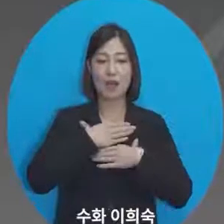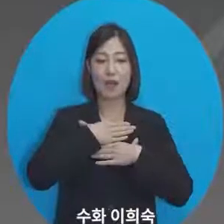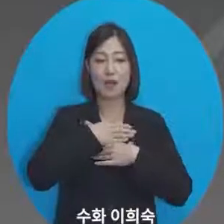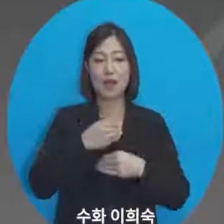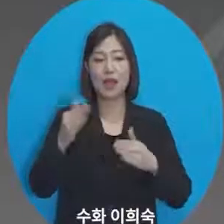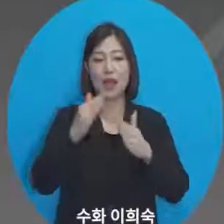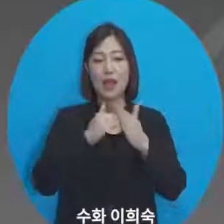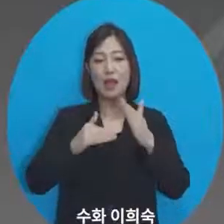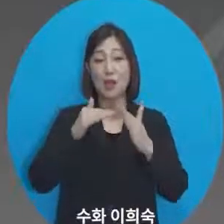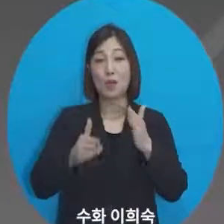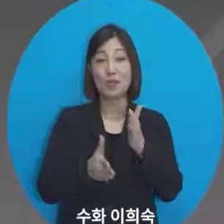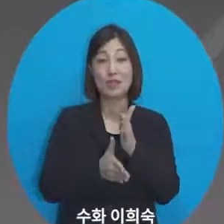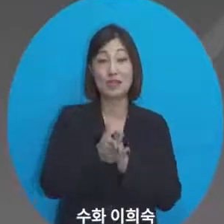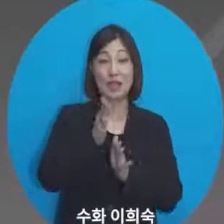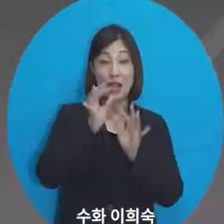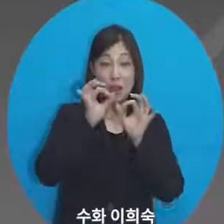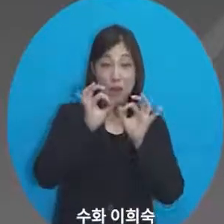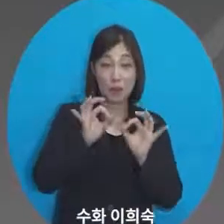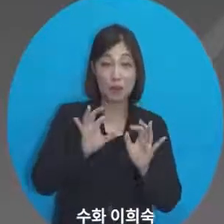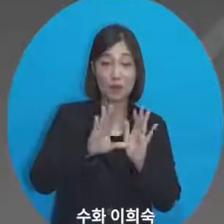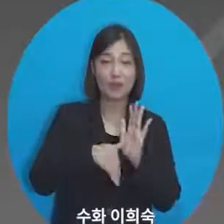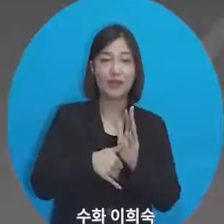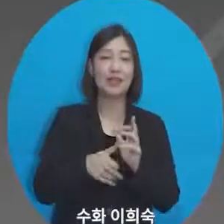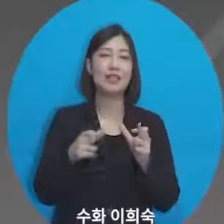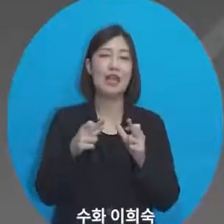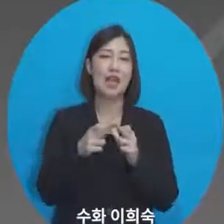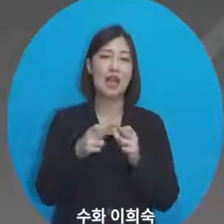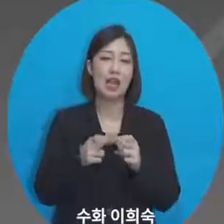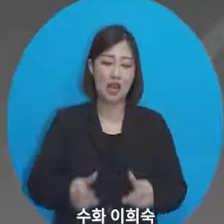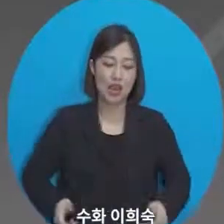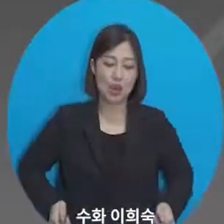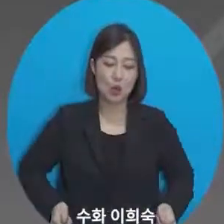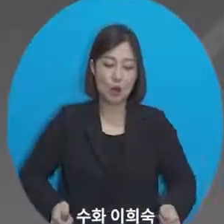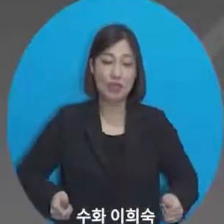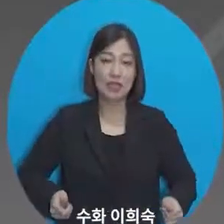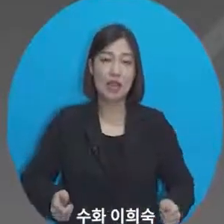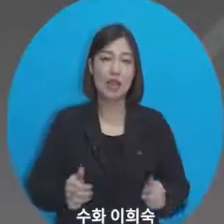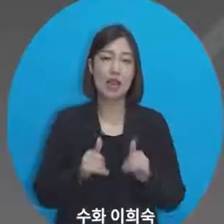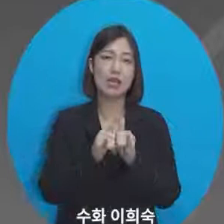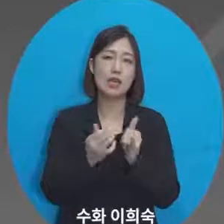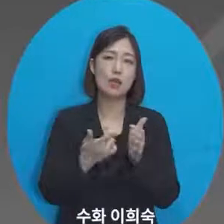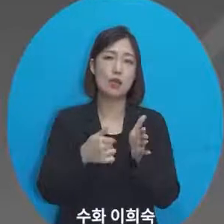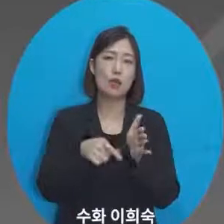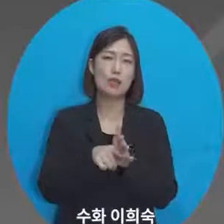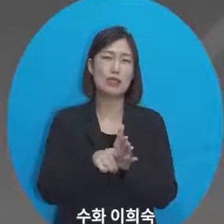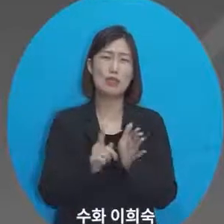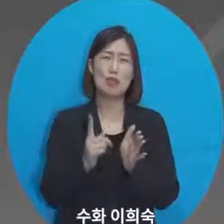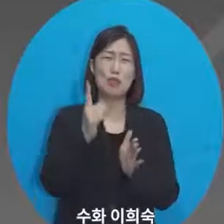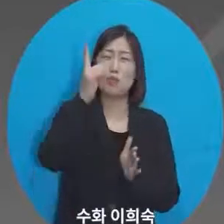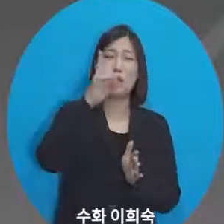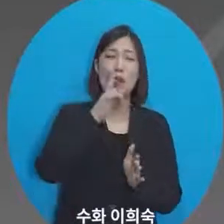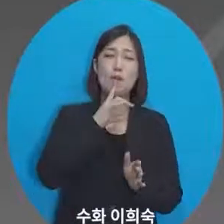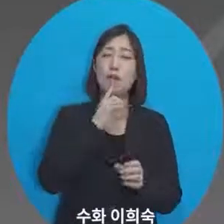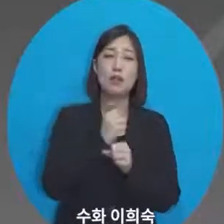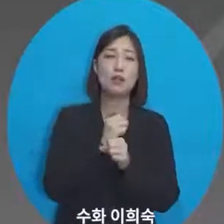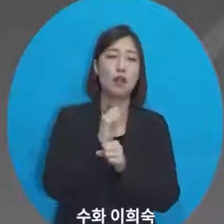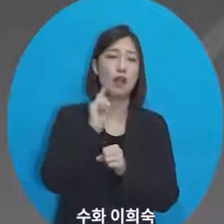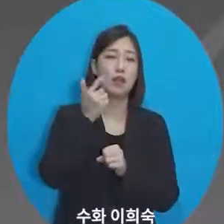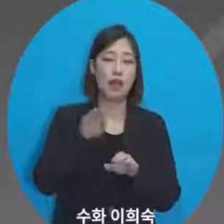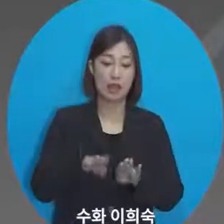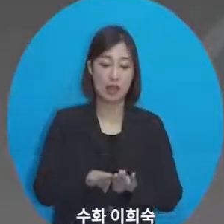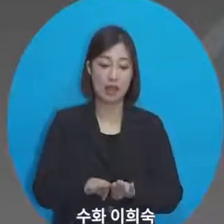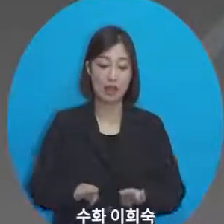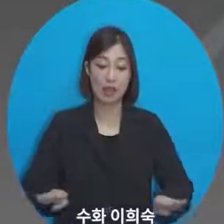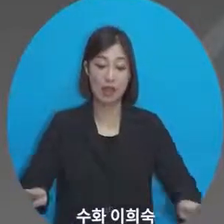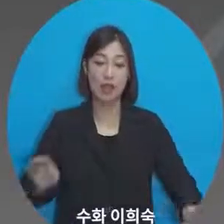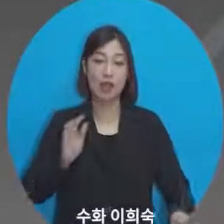경우에도 휠체어를 이용하는 장애인을 위해서 최대한 낮게 설치한 안내 표지,